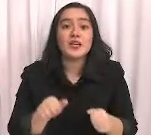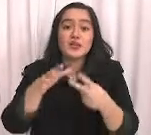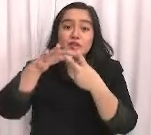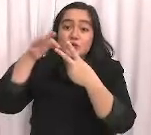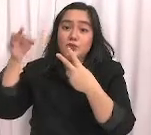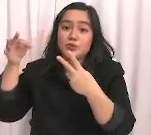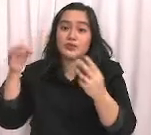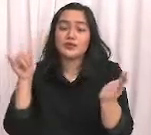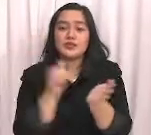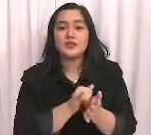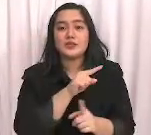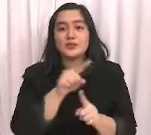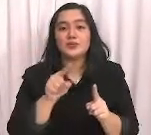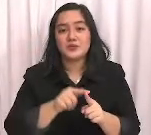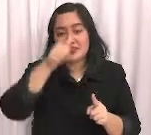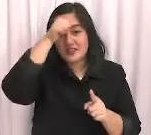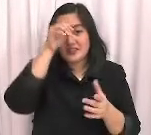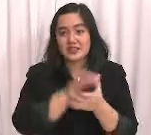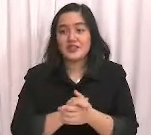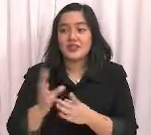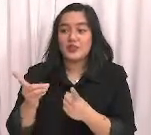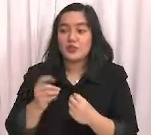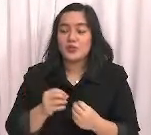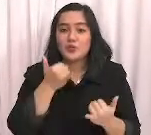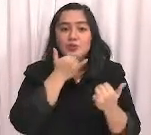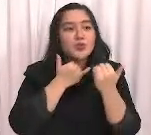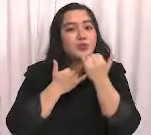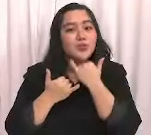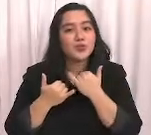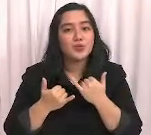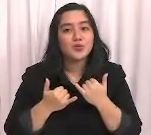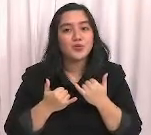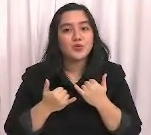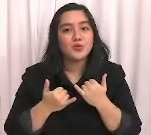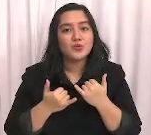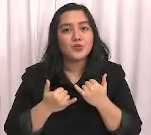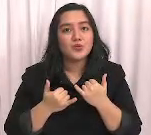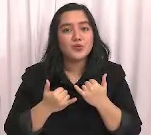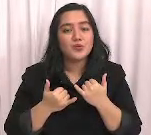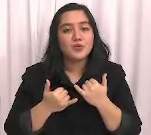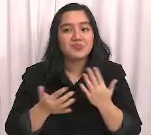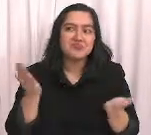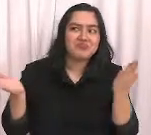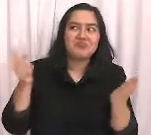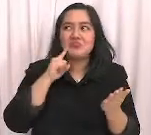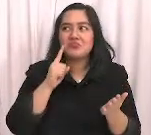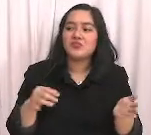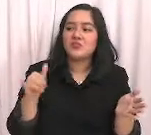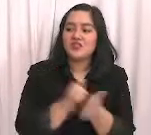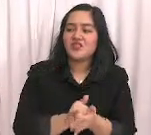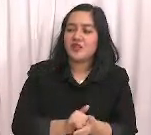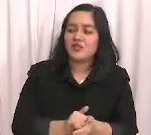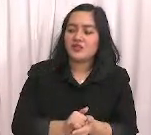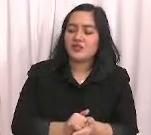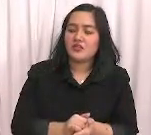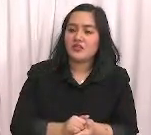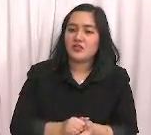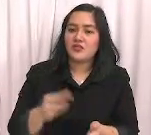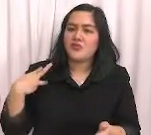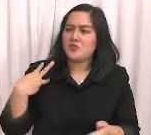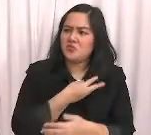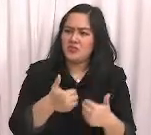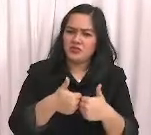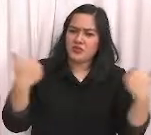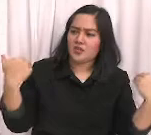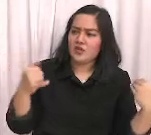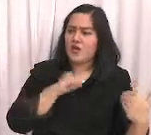kanyang asawa, tumigil siya at ikondena niya. O sabihin niya, iwalay na tayo, hindi ko gusto nangyari. Pwede.